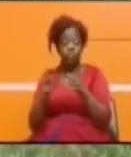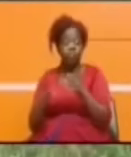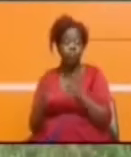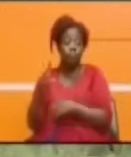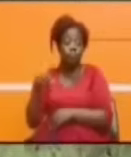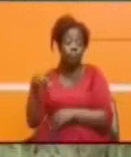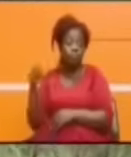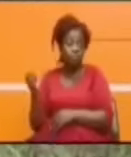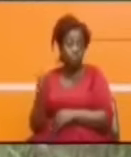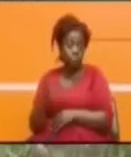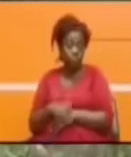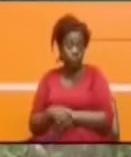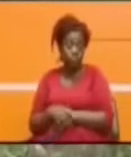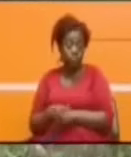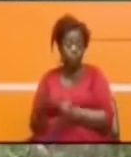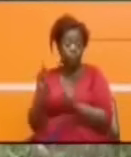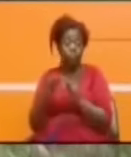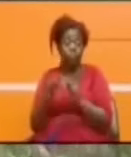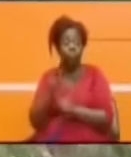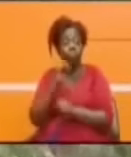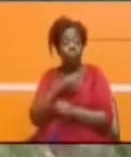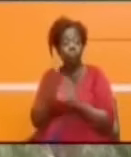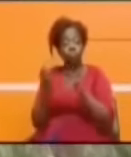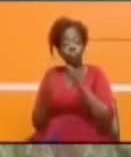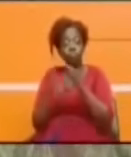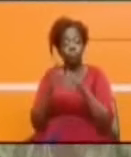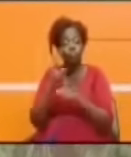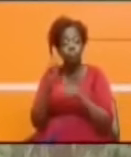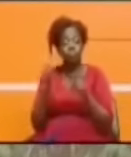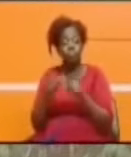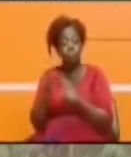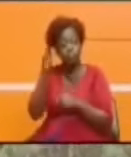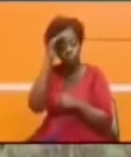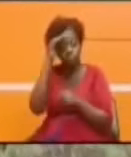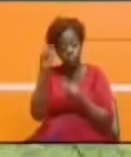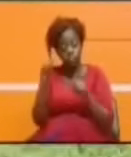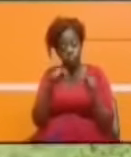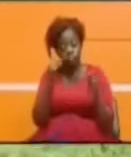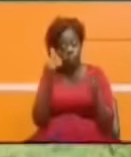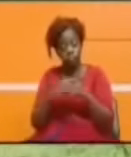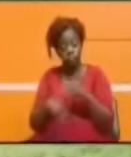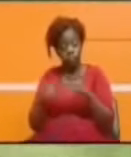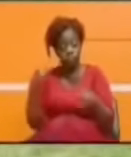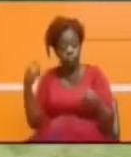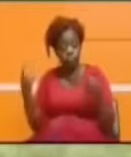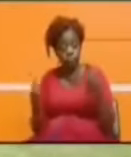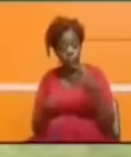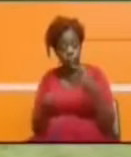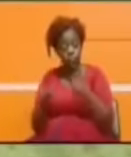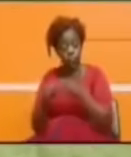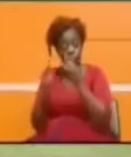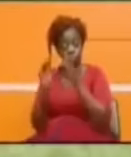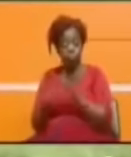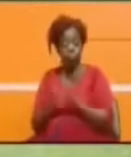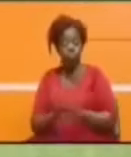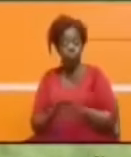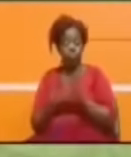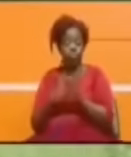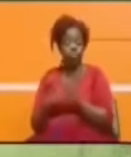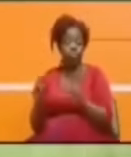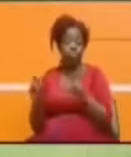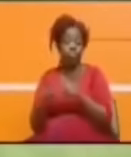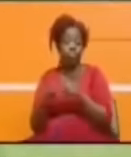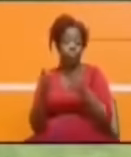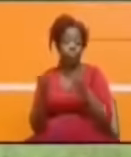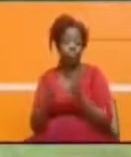kimugende muveeko abatuuze bekokkodde embeera gye bayiseemu nga baliko n'abasirikale be balumiriza okwekuba n'omugaggo ono okubaliisa akakanja so nga